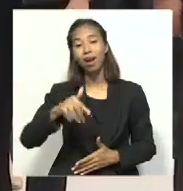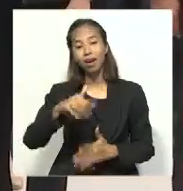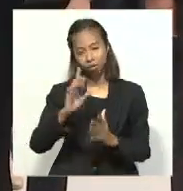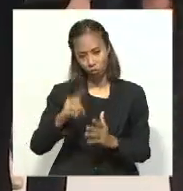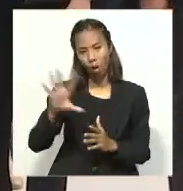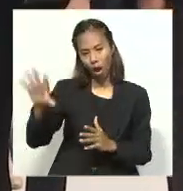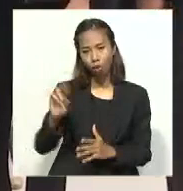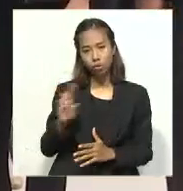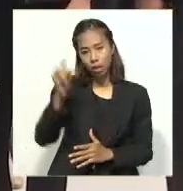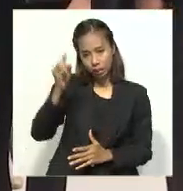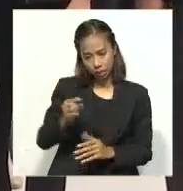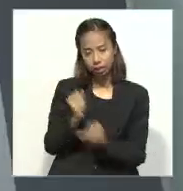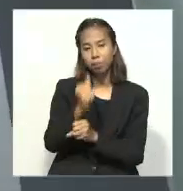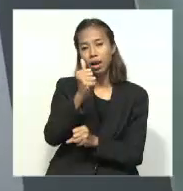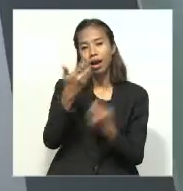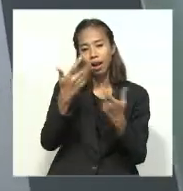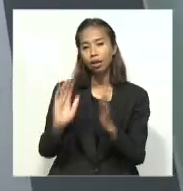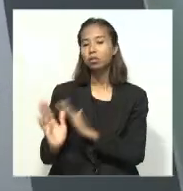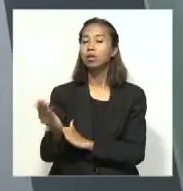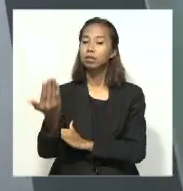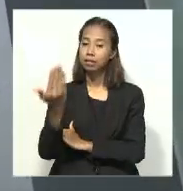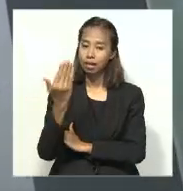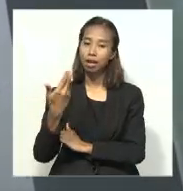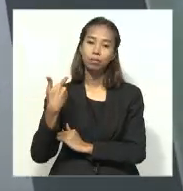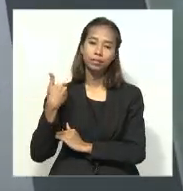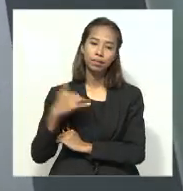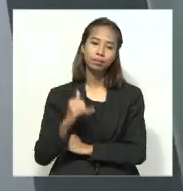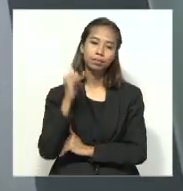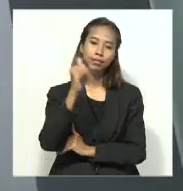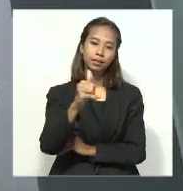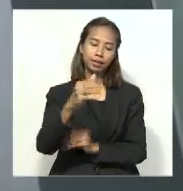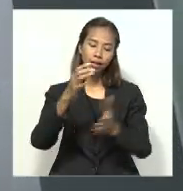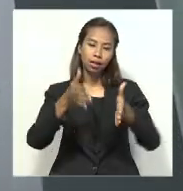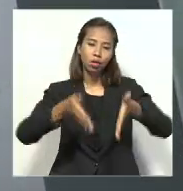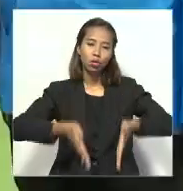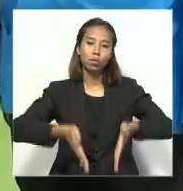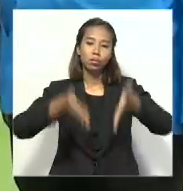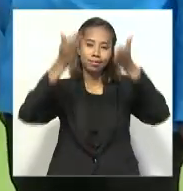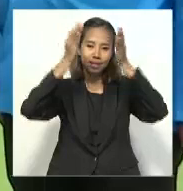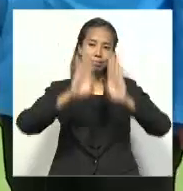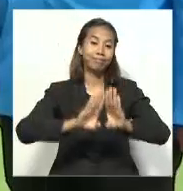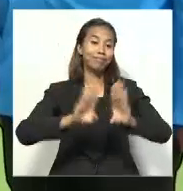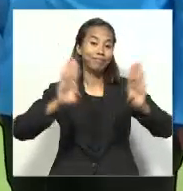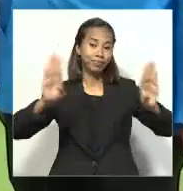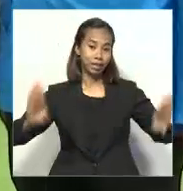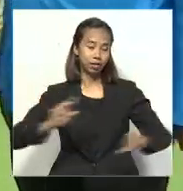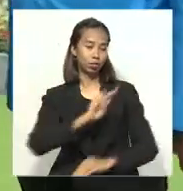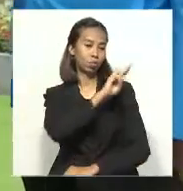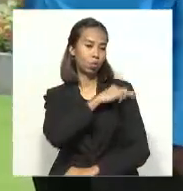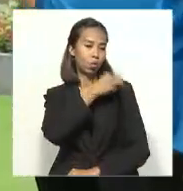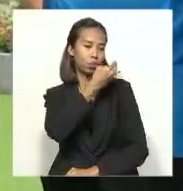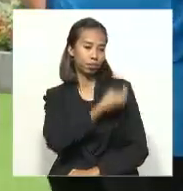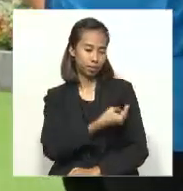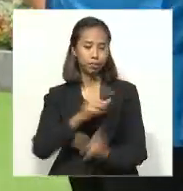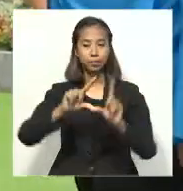งในขณะที่ช่วงเช้านะคะนายกรัฐมนตรีได้มีการไปเปิดอาคารคลินิกหมอครอบครัวโรงพยาบาลเพชรบูรณ์สา